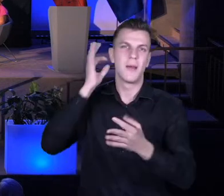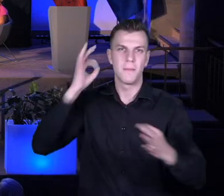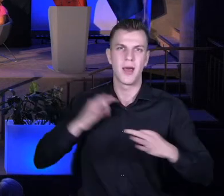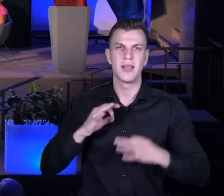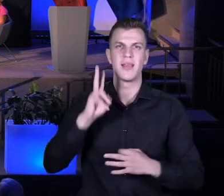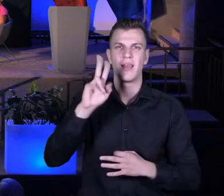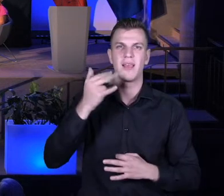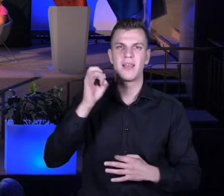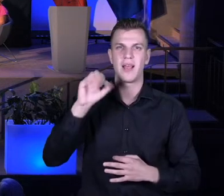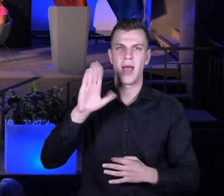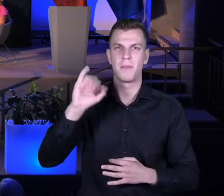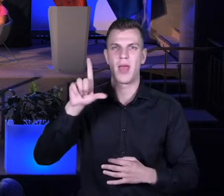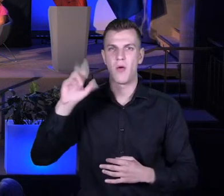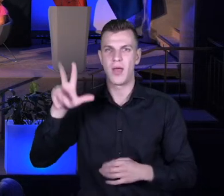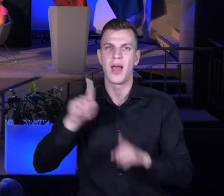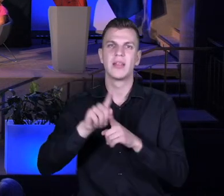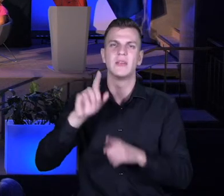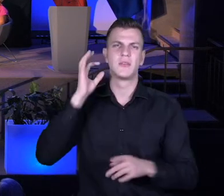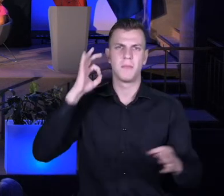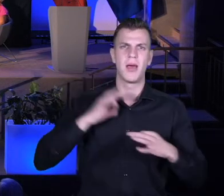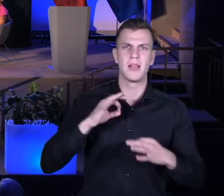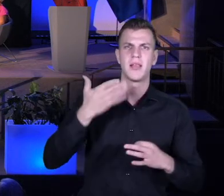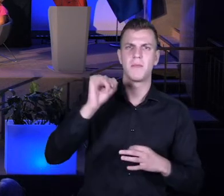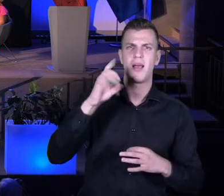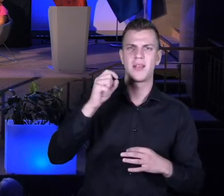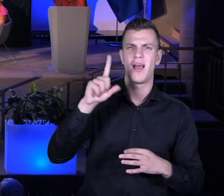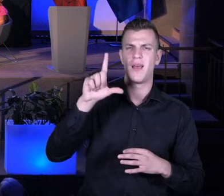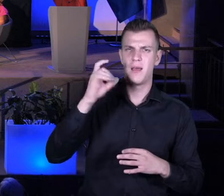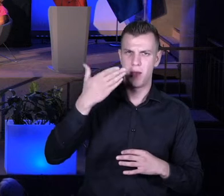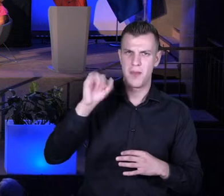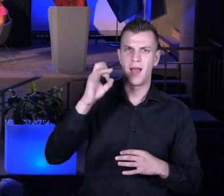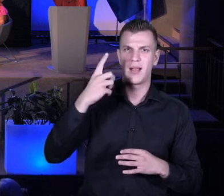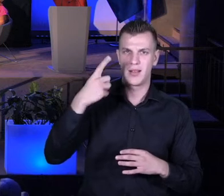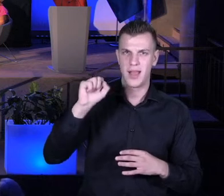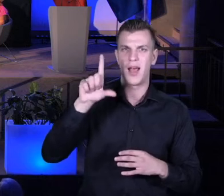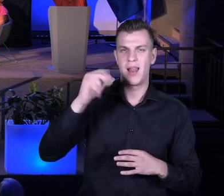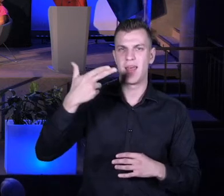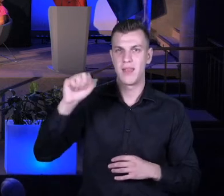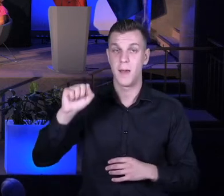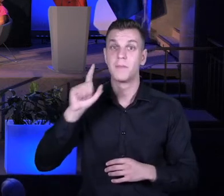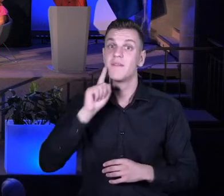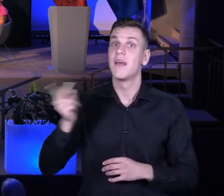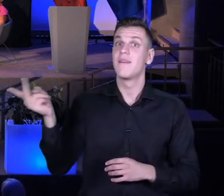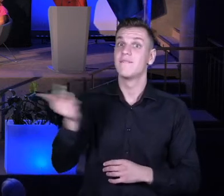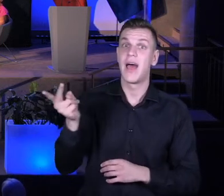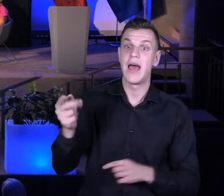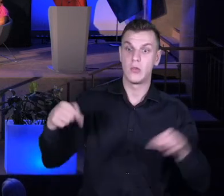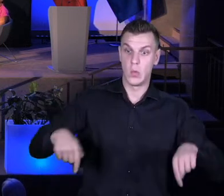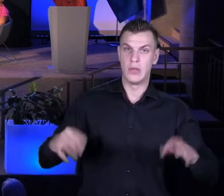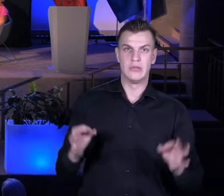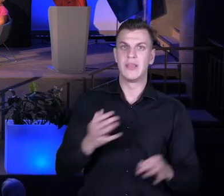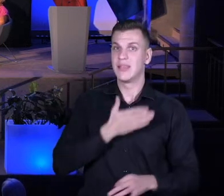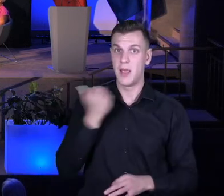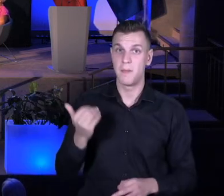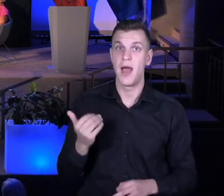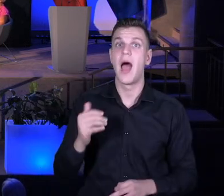Kinga Białek i Magdalena Swat-Pawlicka, które przygotowały w tym projekcie to narzędzie. I chociaż nie ma ich tu z nami, to z całą pewnością jest ich dziecko